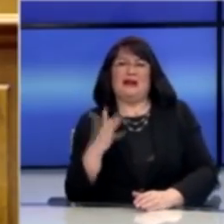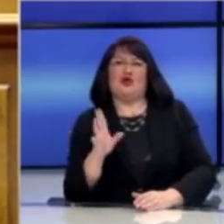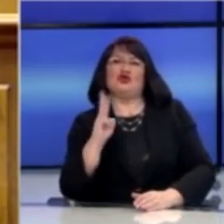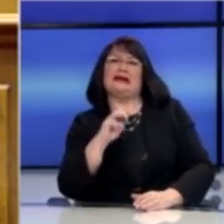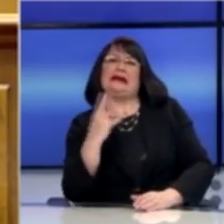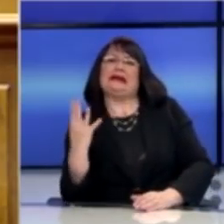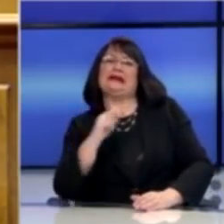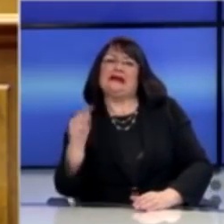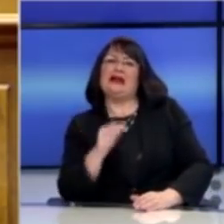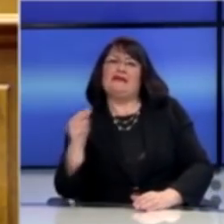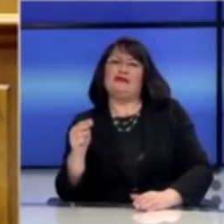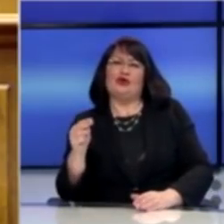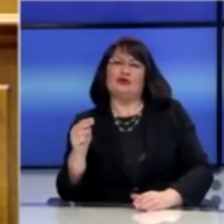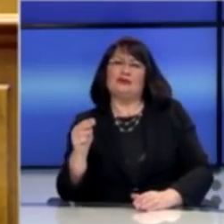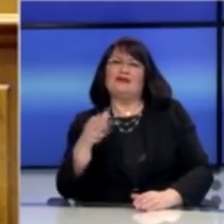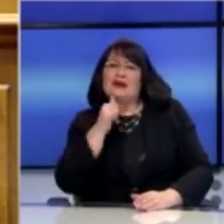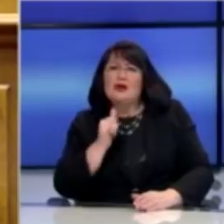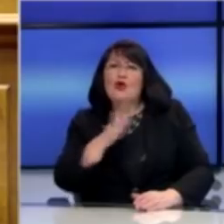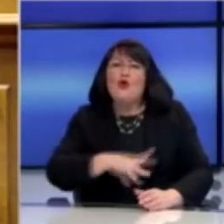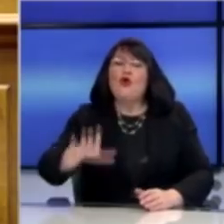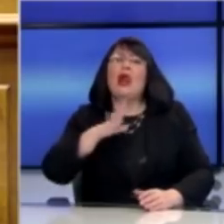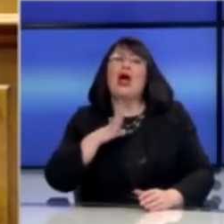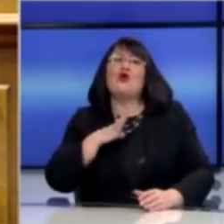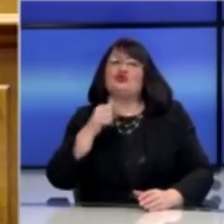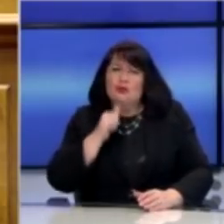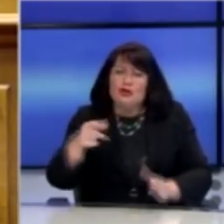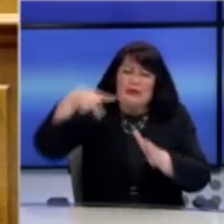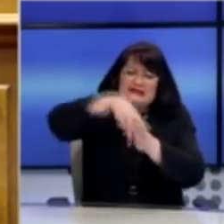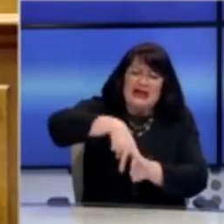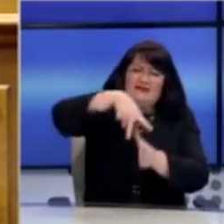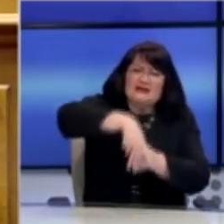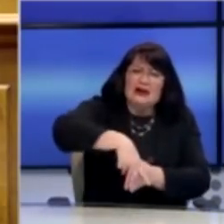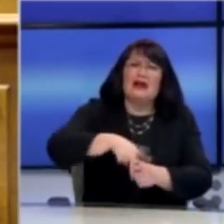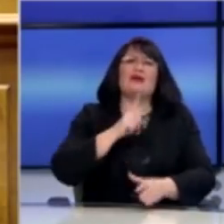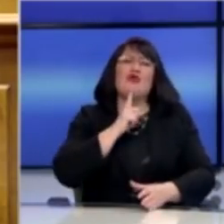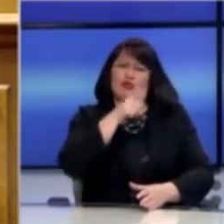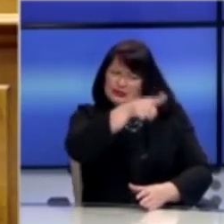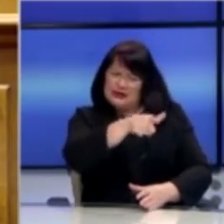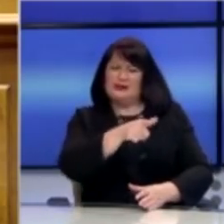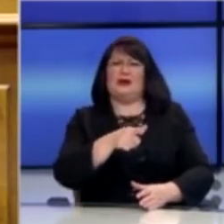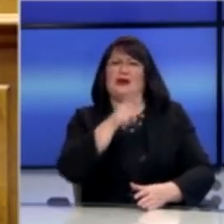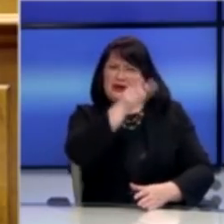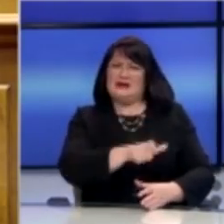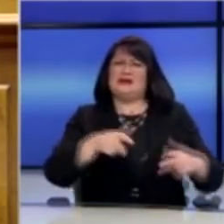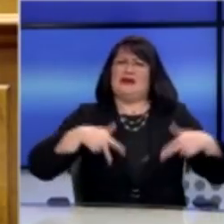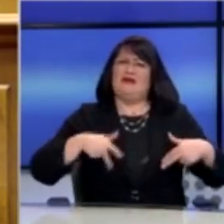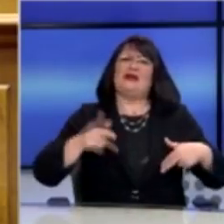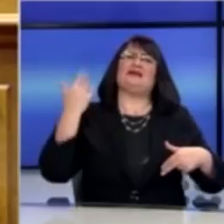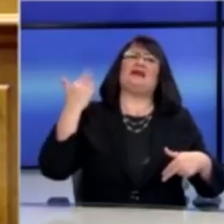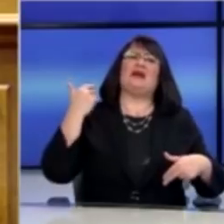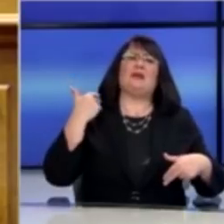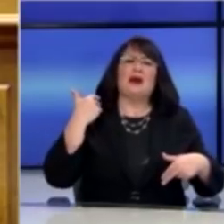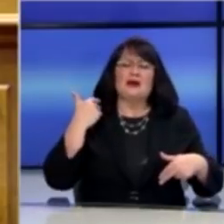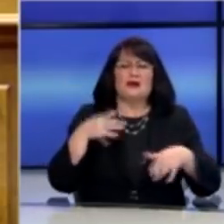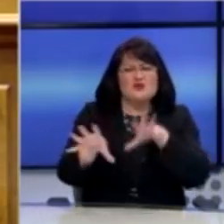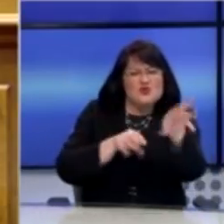ευρώ. Τα μόνιμα υποζύγια, ο λαός που συστηματικά εσείς και όλοι οι προηγούμενοι αντιμετωπίζουν σαν τον μοναδικό